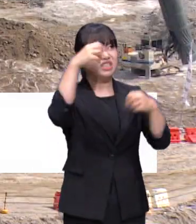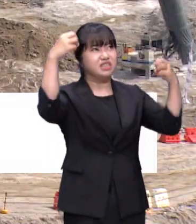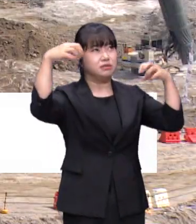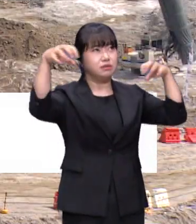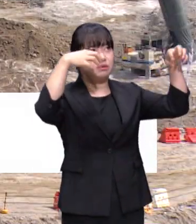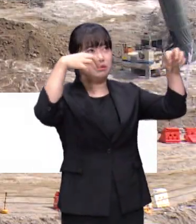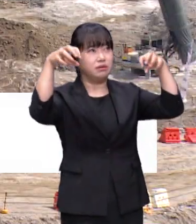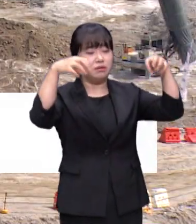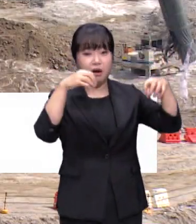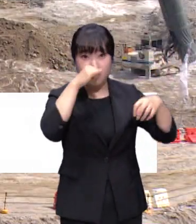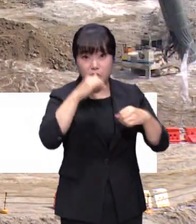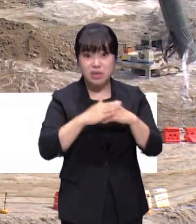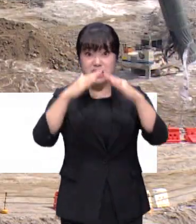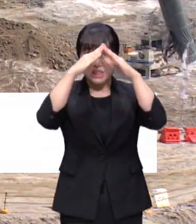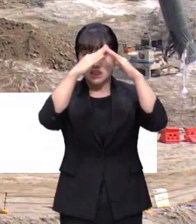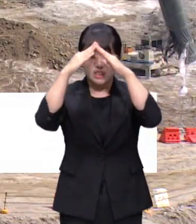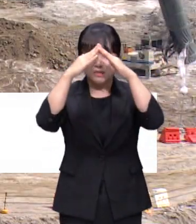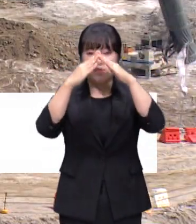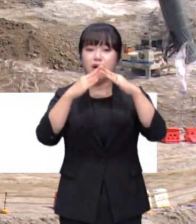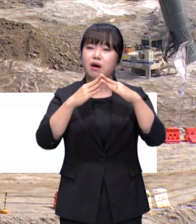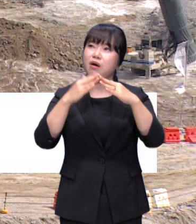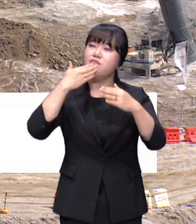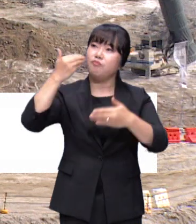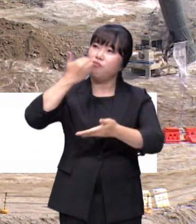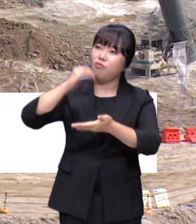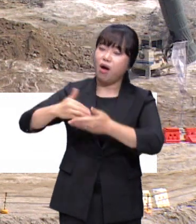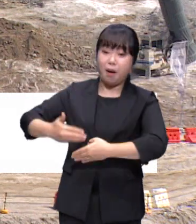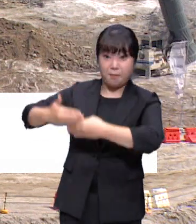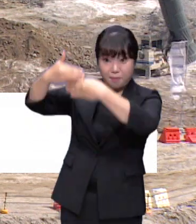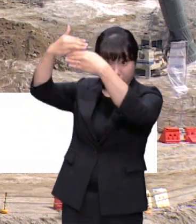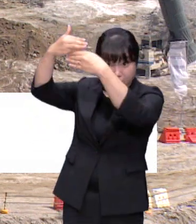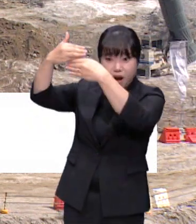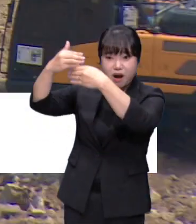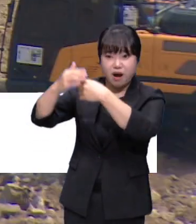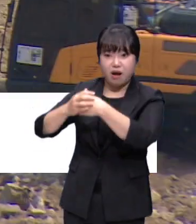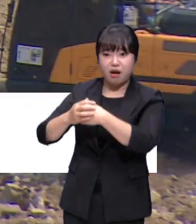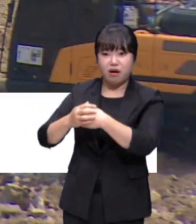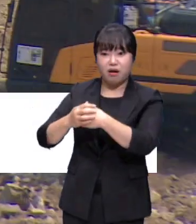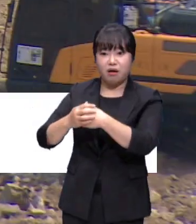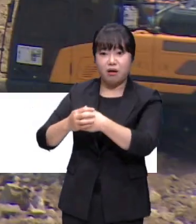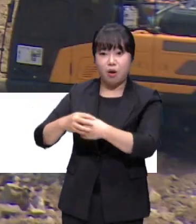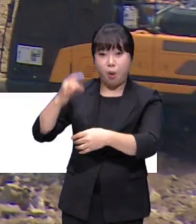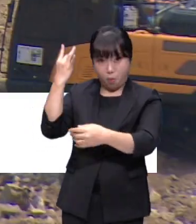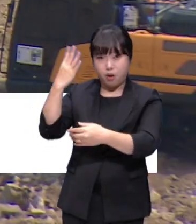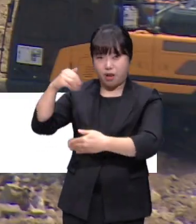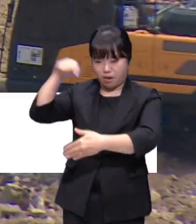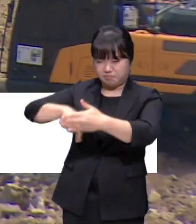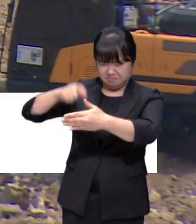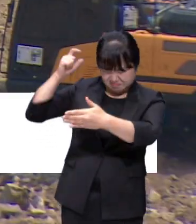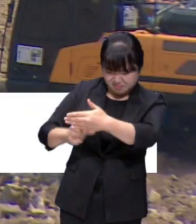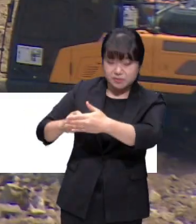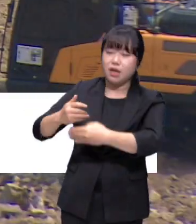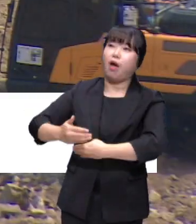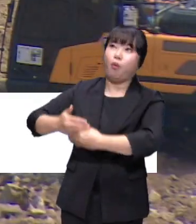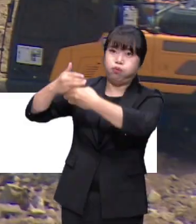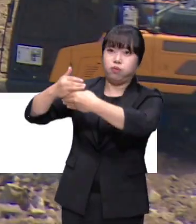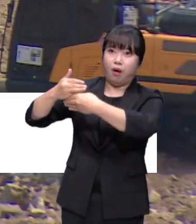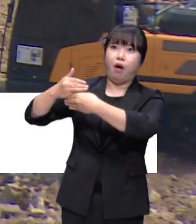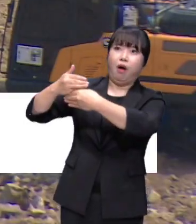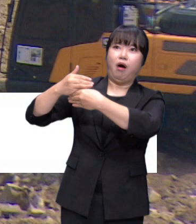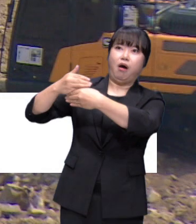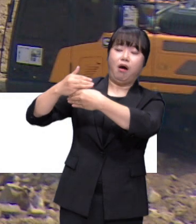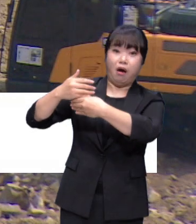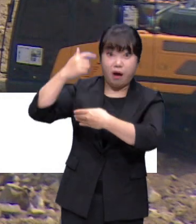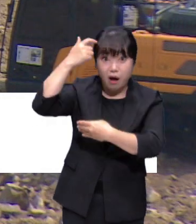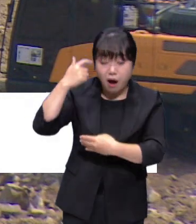하고 지붕이, 벽이 이 고층 내진 설계가 되어 있는 아파트가 흔들릴 정도의